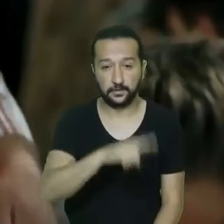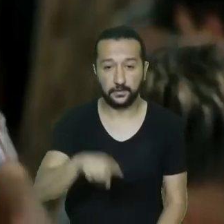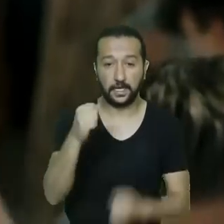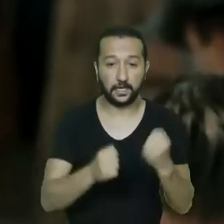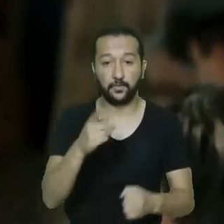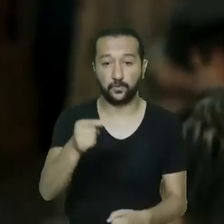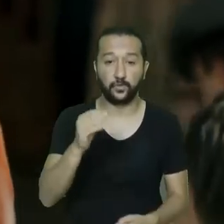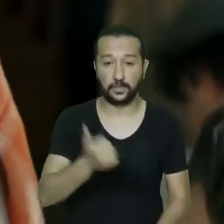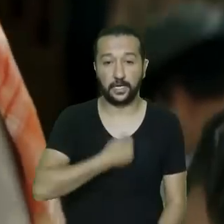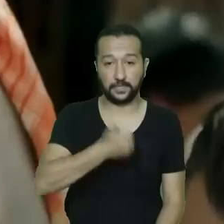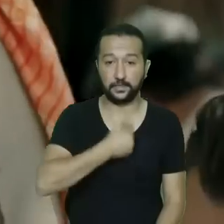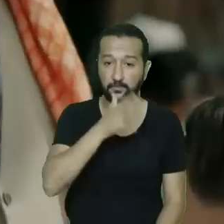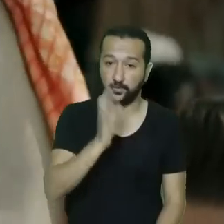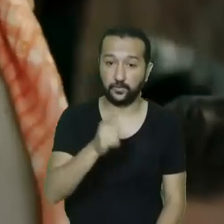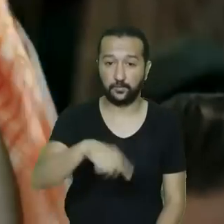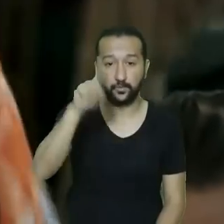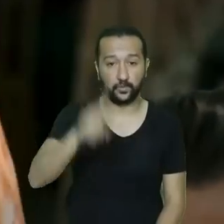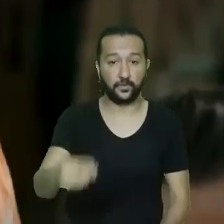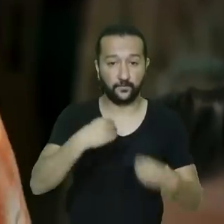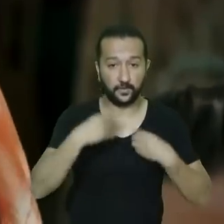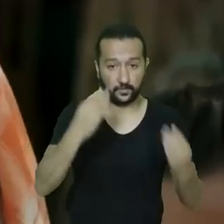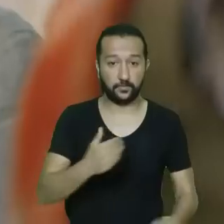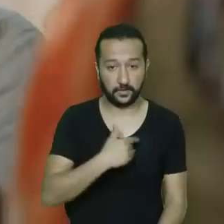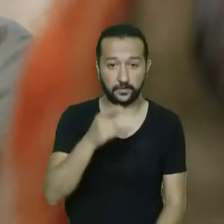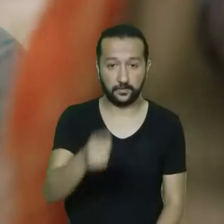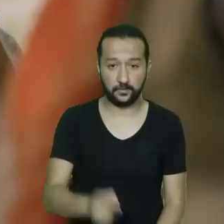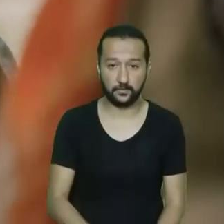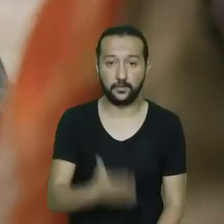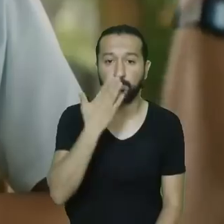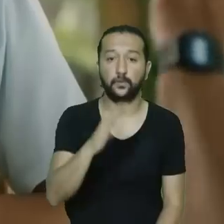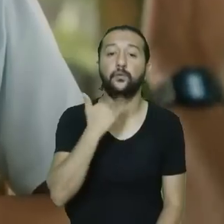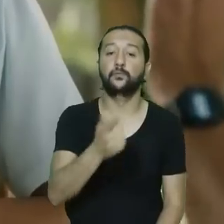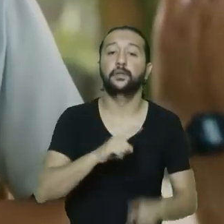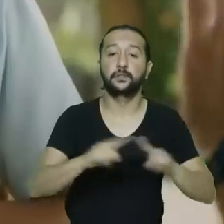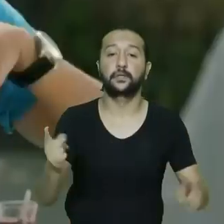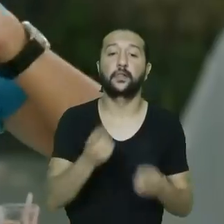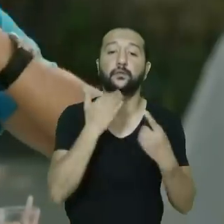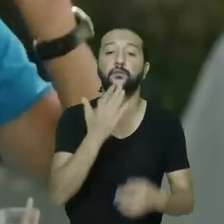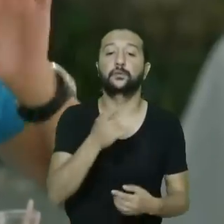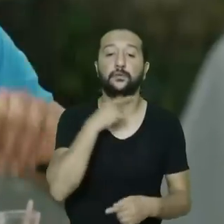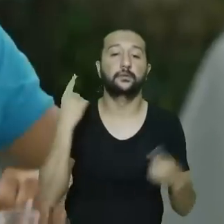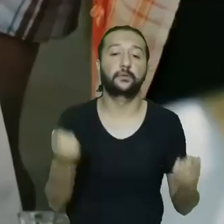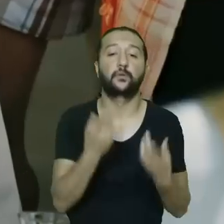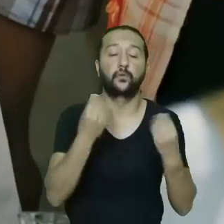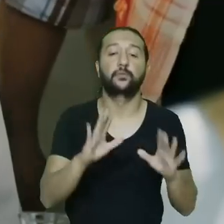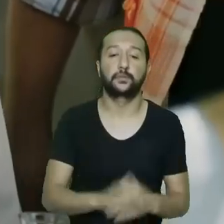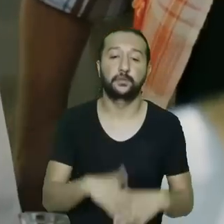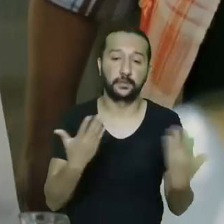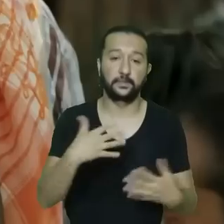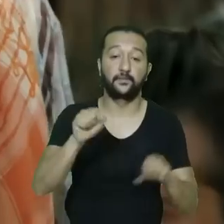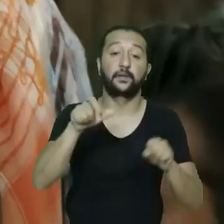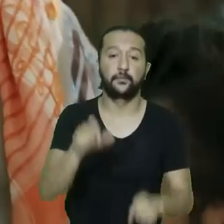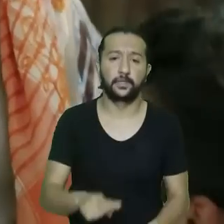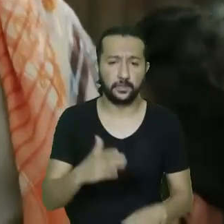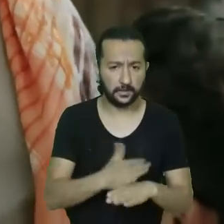Sizin arabada çok da yak biliyor musun? Bir günlüğüne verebileceğiniz mi bana? Olmaz. Katiyen olmaz. Mümkünlükle olmaz. Yani